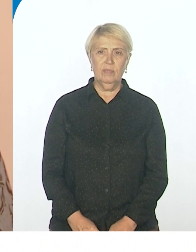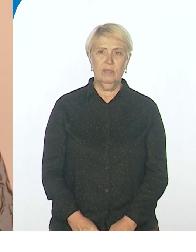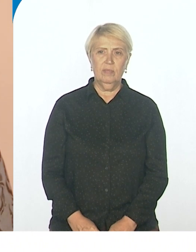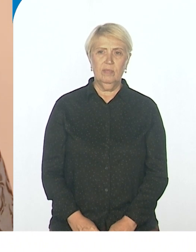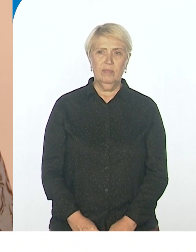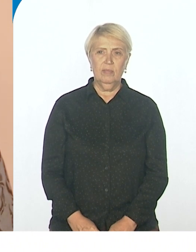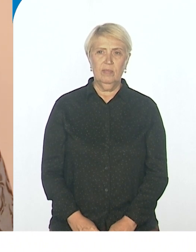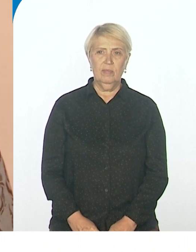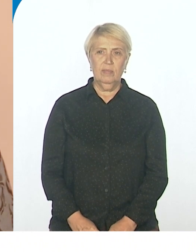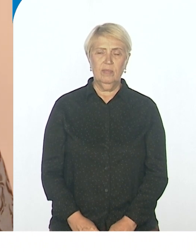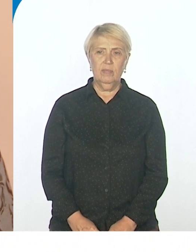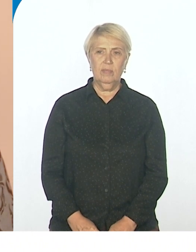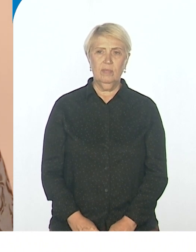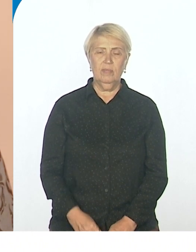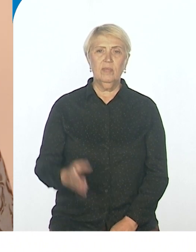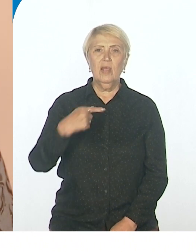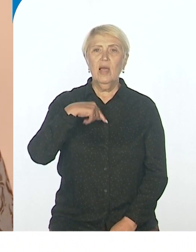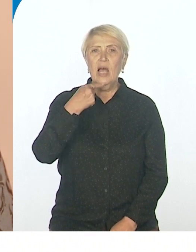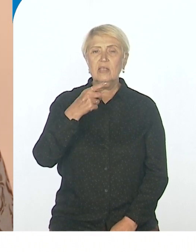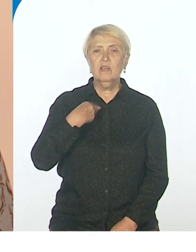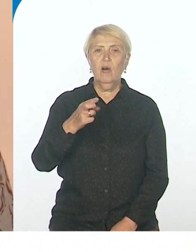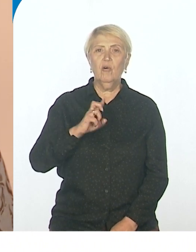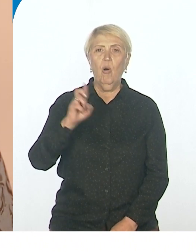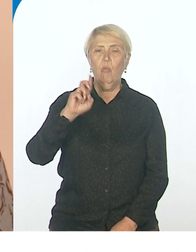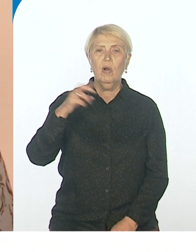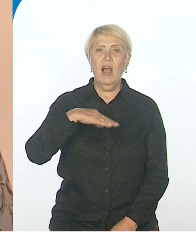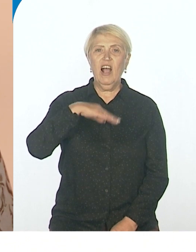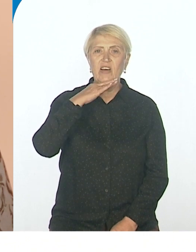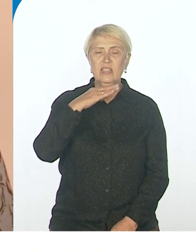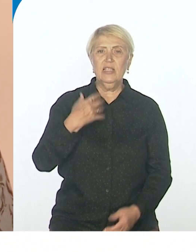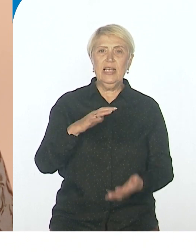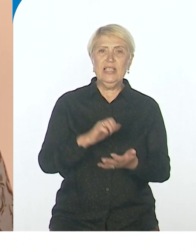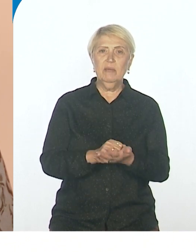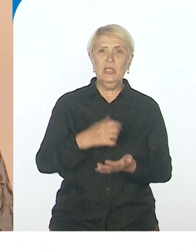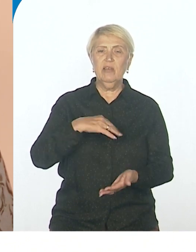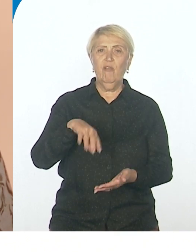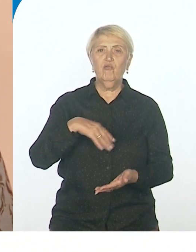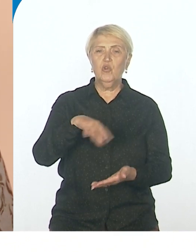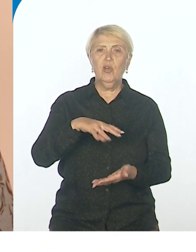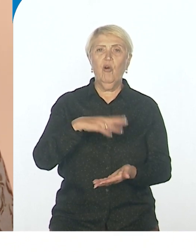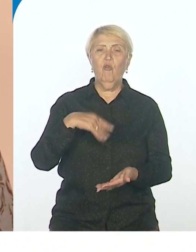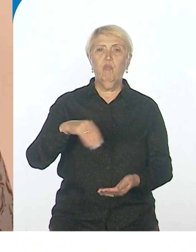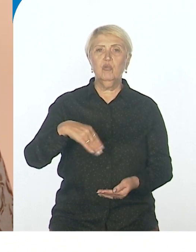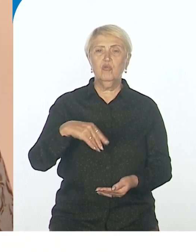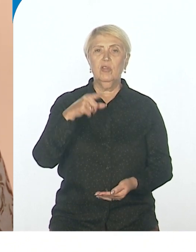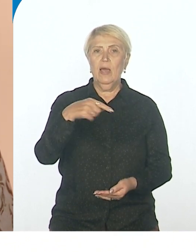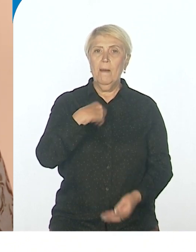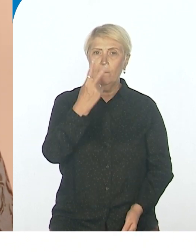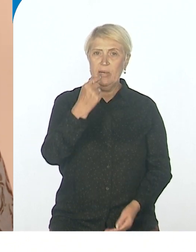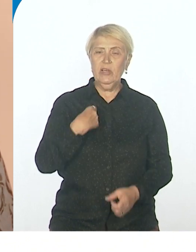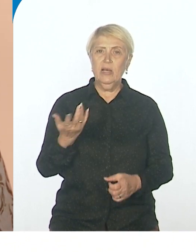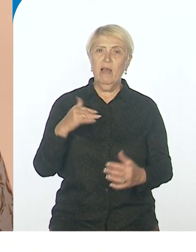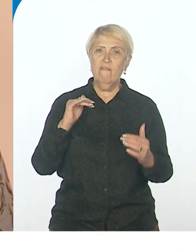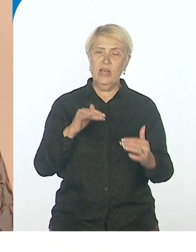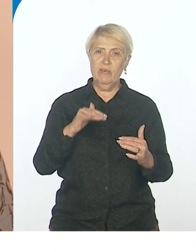Бурков, хватит заниматься, что пустое. Ты привык воевать, бьешься тут